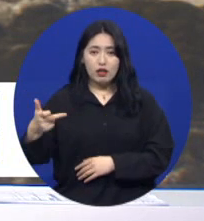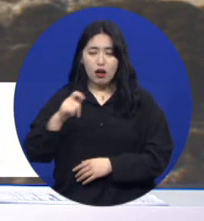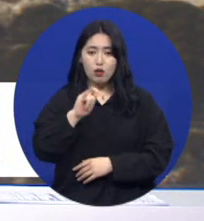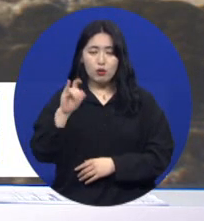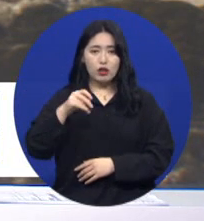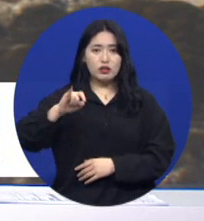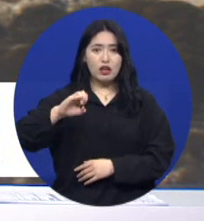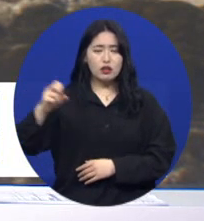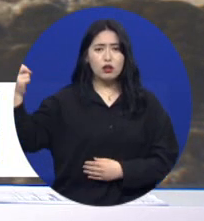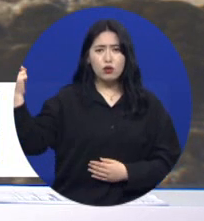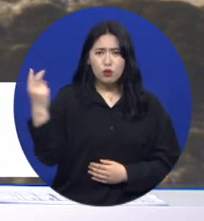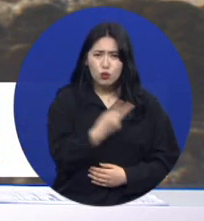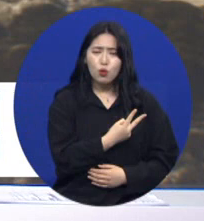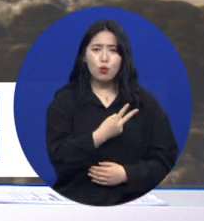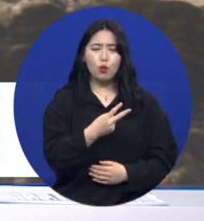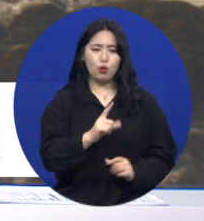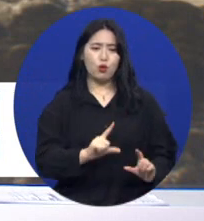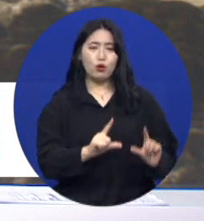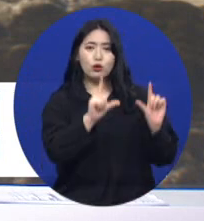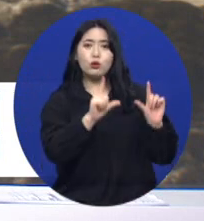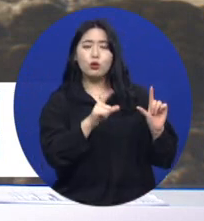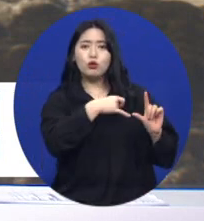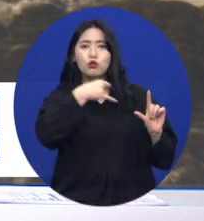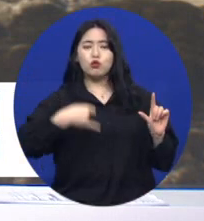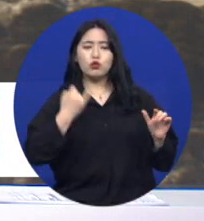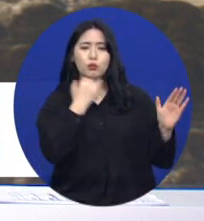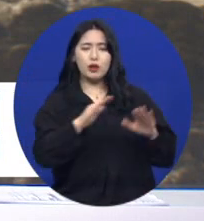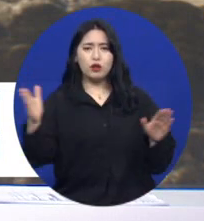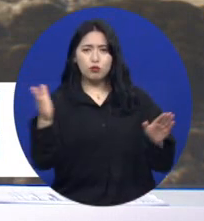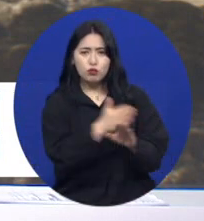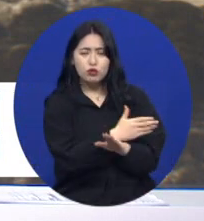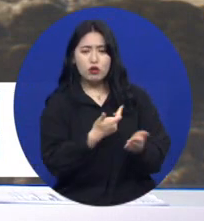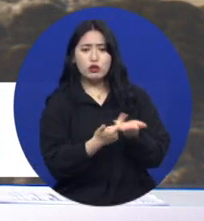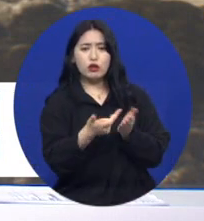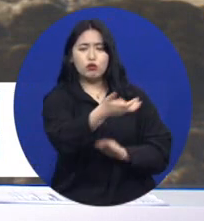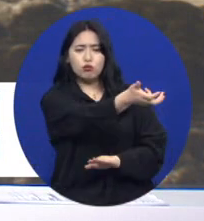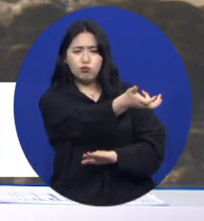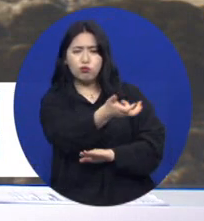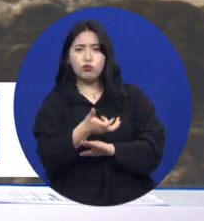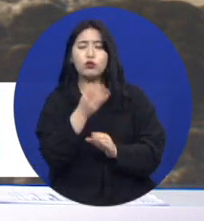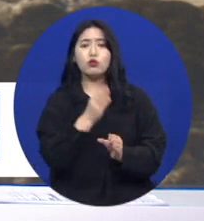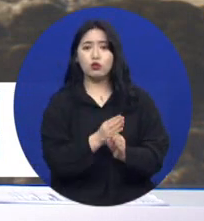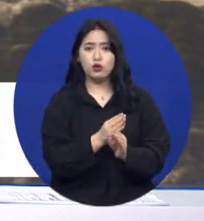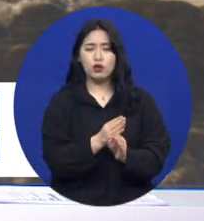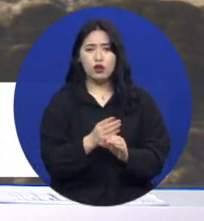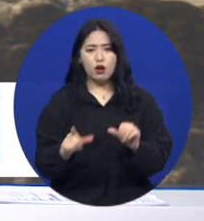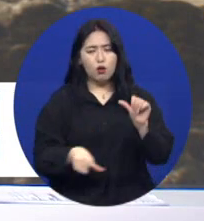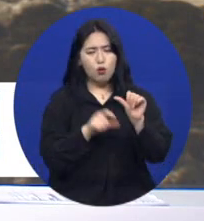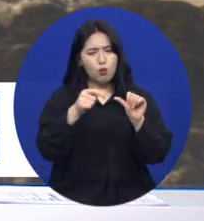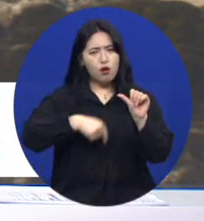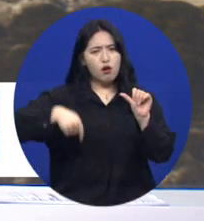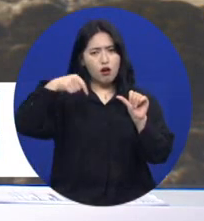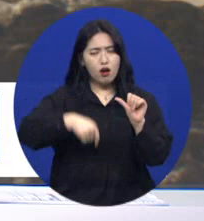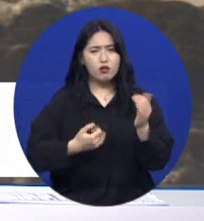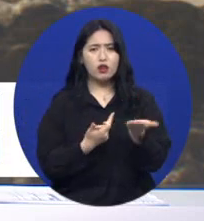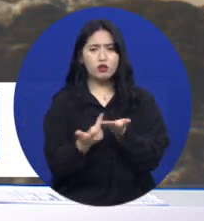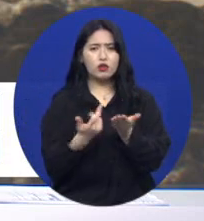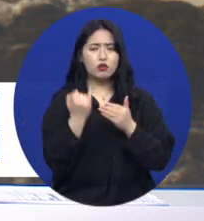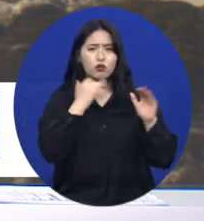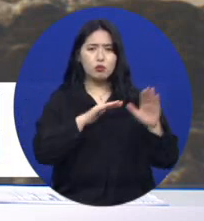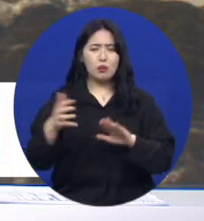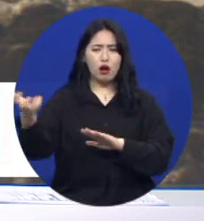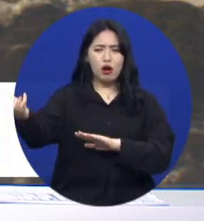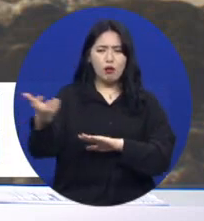우리가 또다시 동중국해 에서 제주도를 향해 이동하고 있습니다 이달 안에 제주 연안 을 덮칠